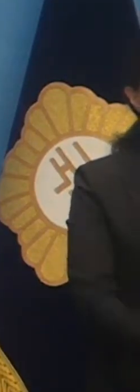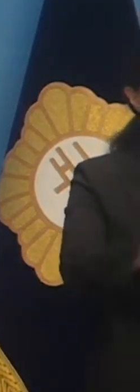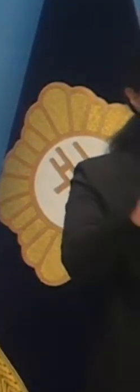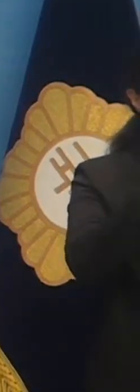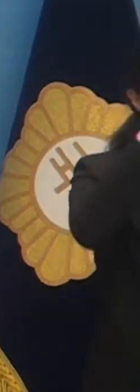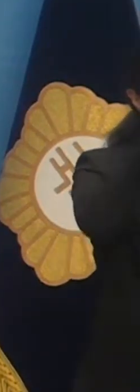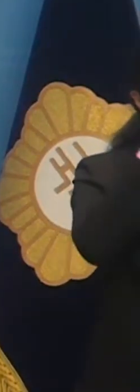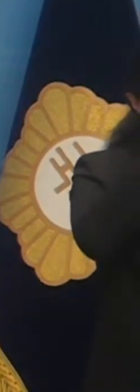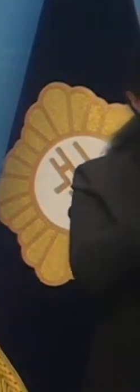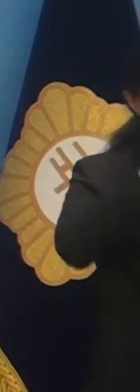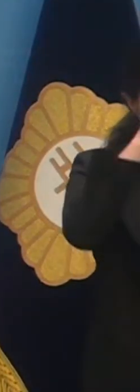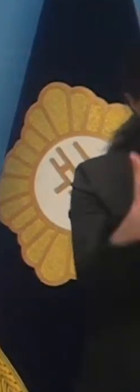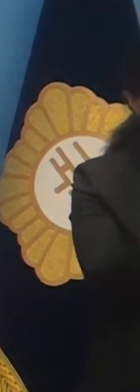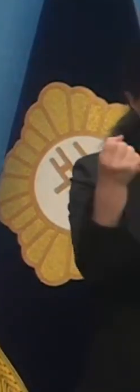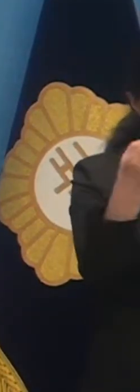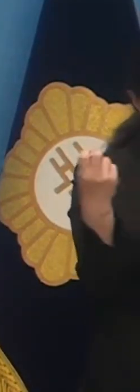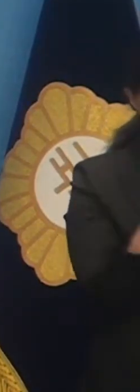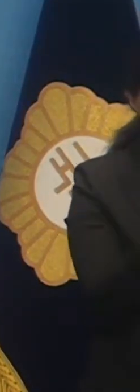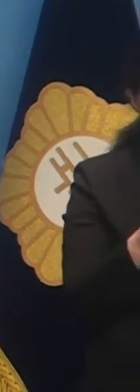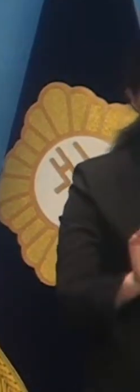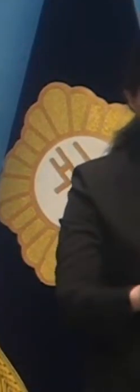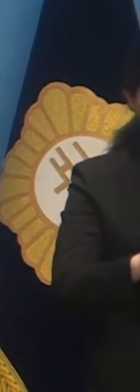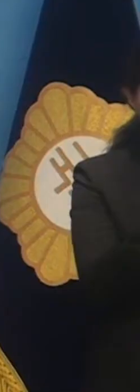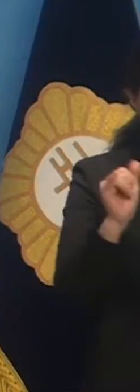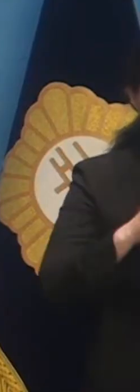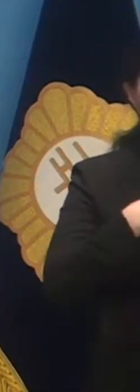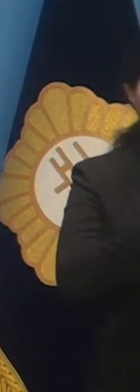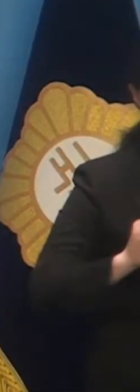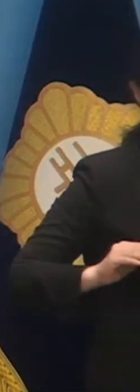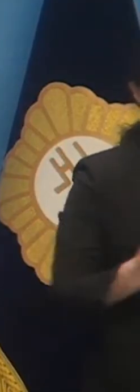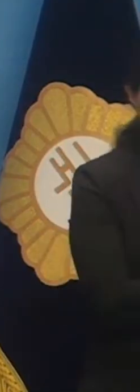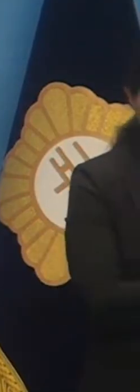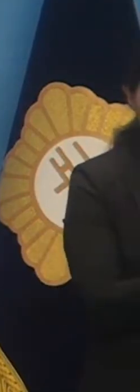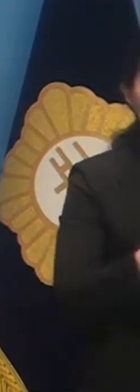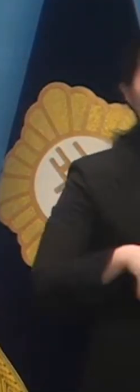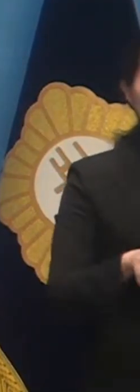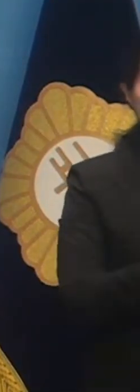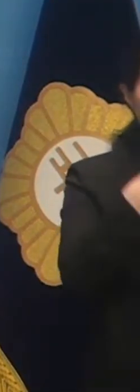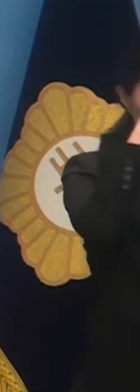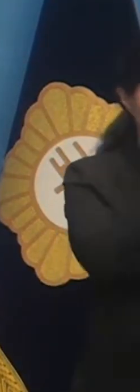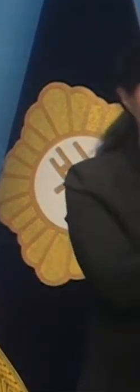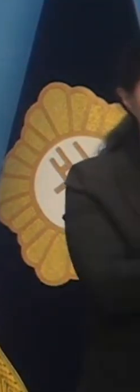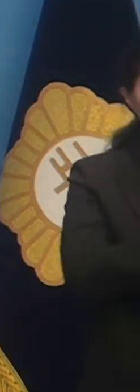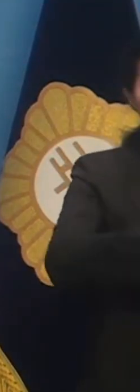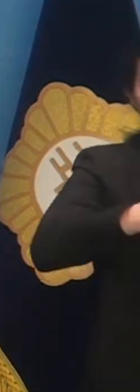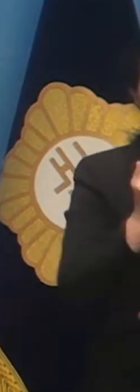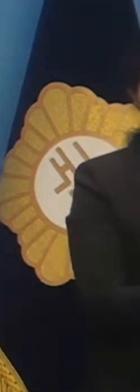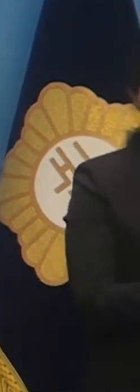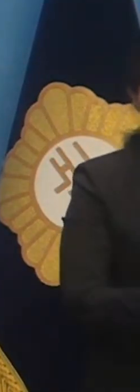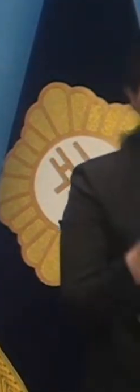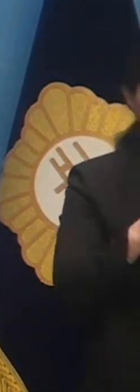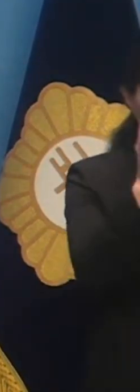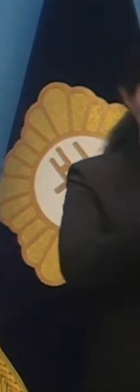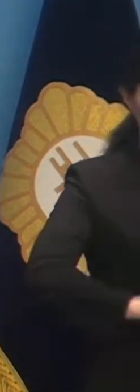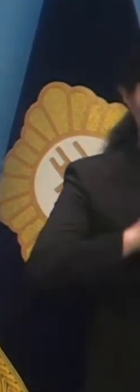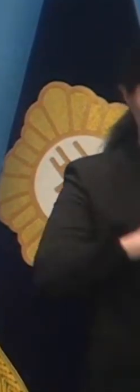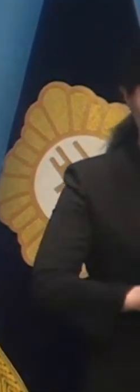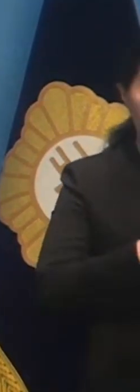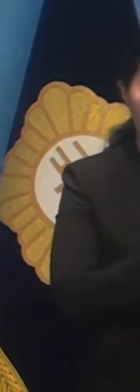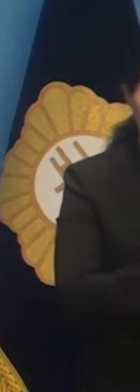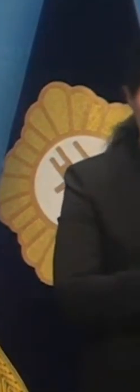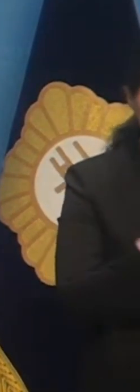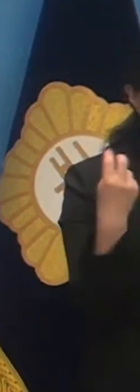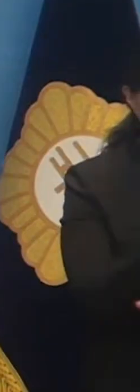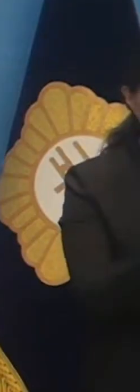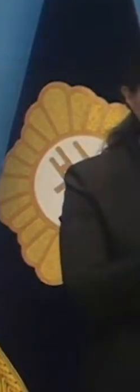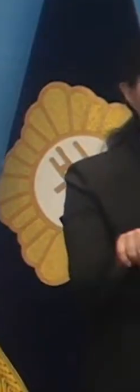수사 부서 분리 및 강화를 통해 국민의 안전을 지키는 수사권은 더욱 강화하고 수사의 공정성을 높여 믿을